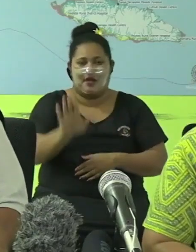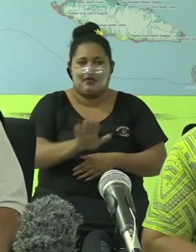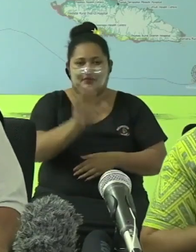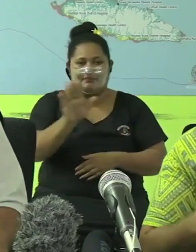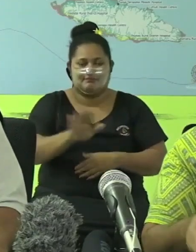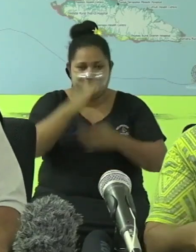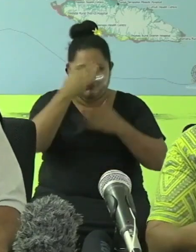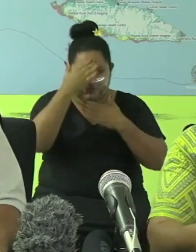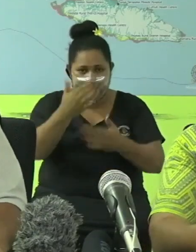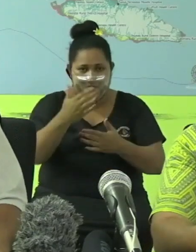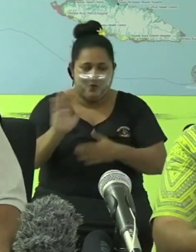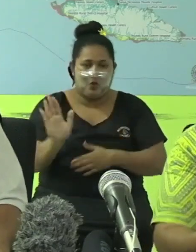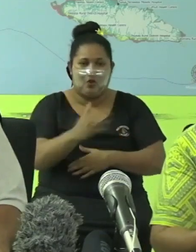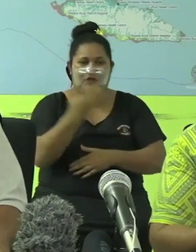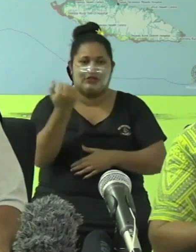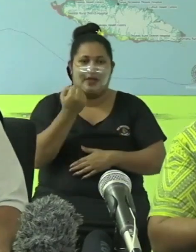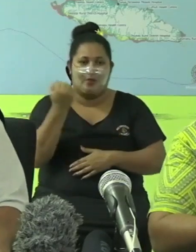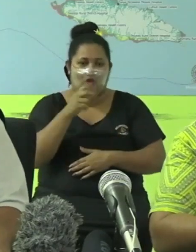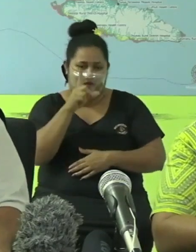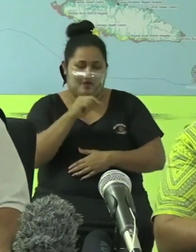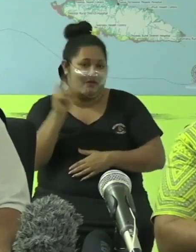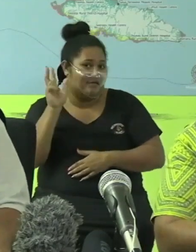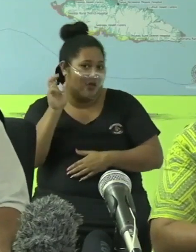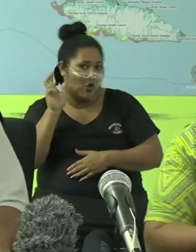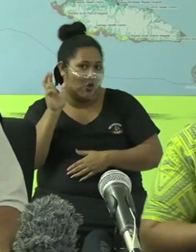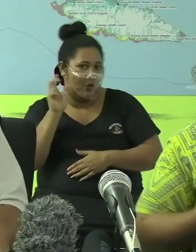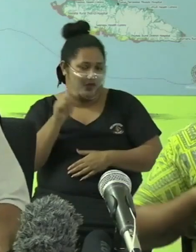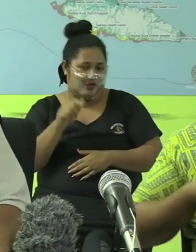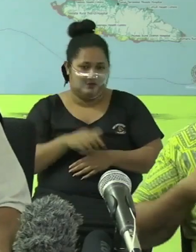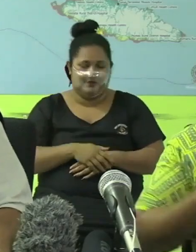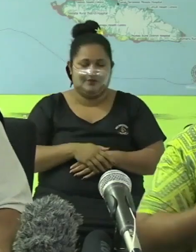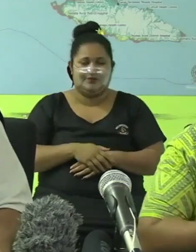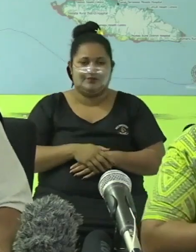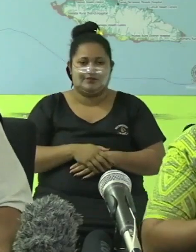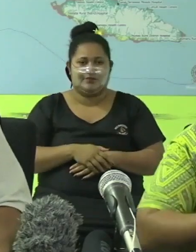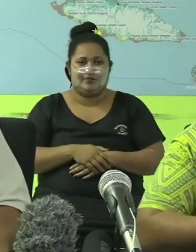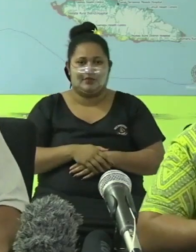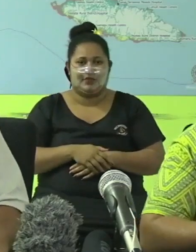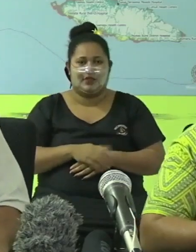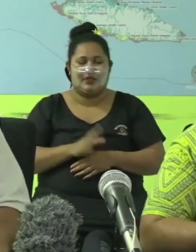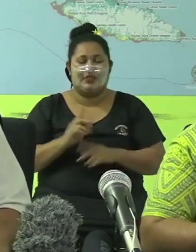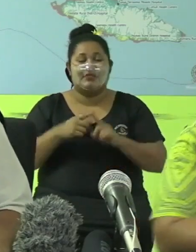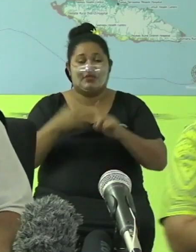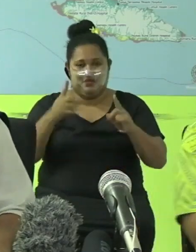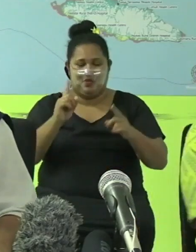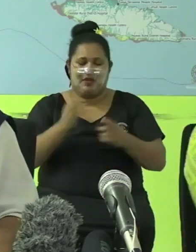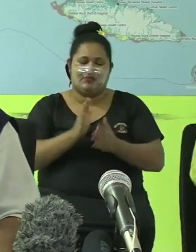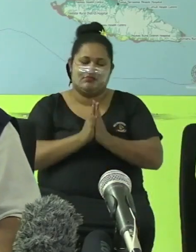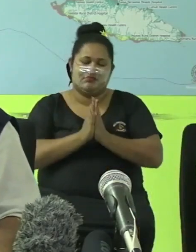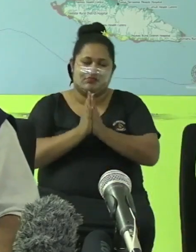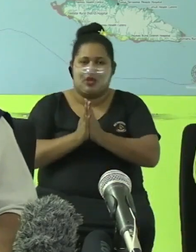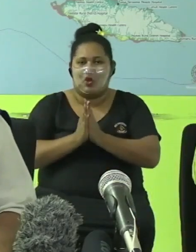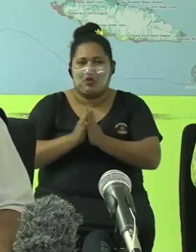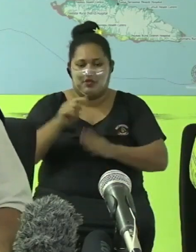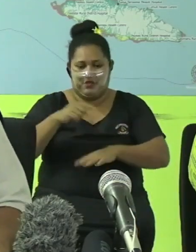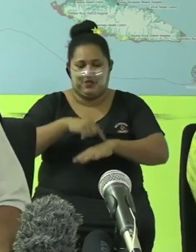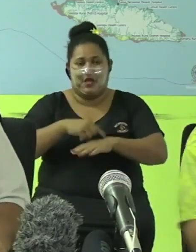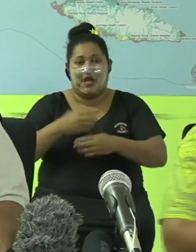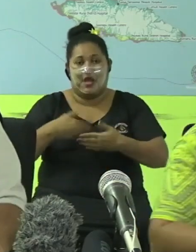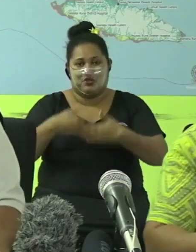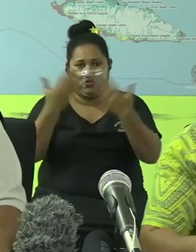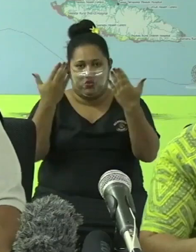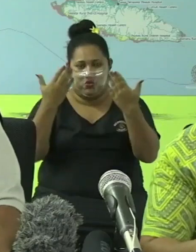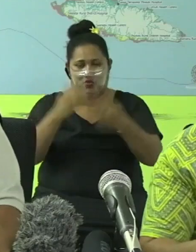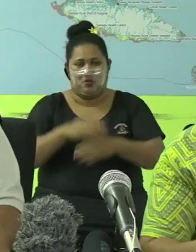mani mamalo le tātou Atunuu whaasaunga e mese lau tapu inga le nei tūlao le nei aso ia pe